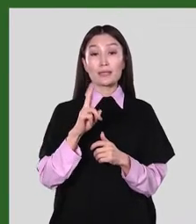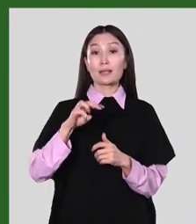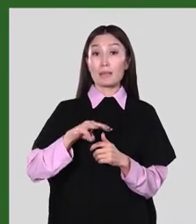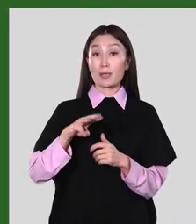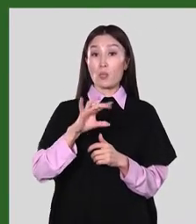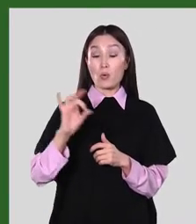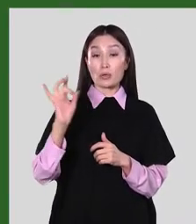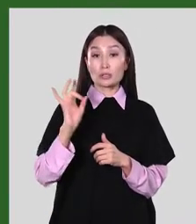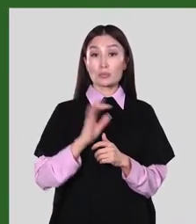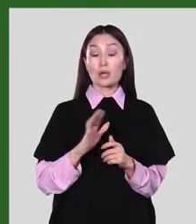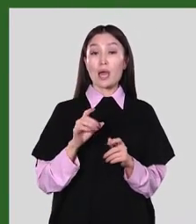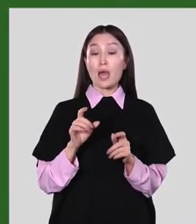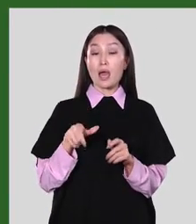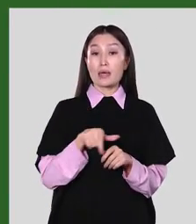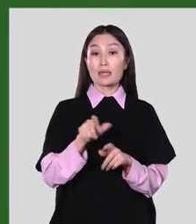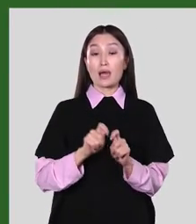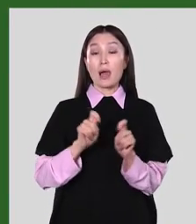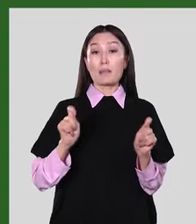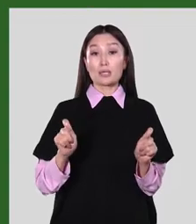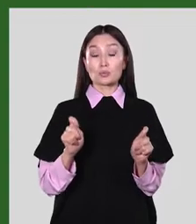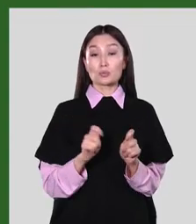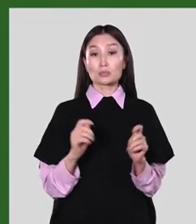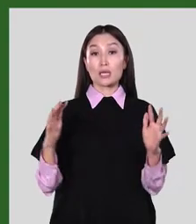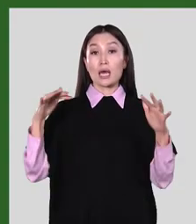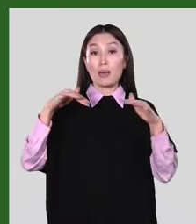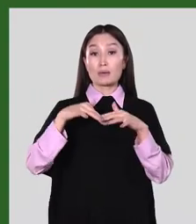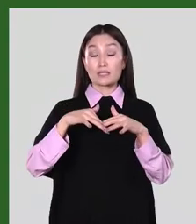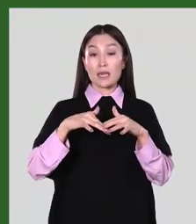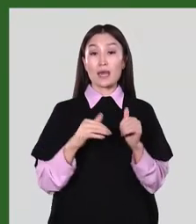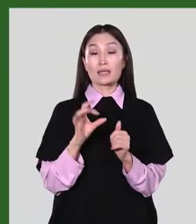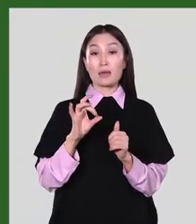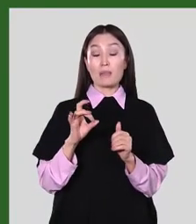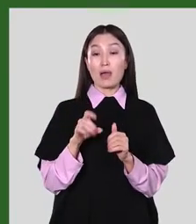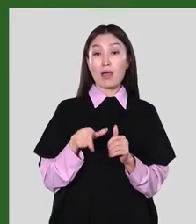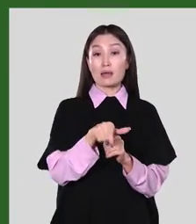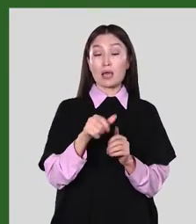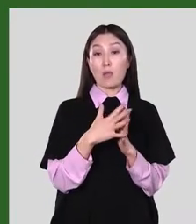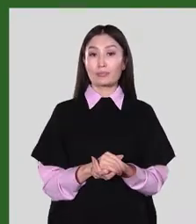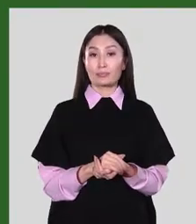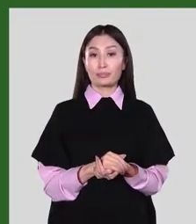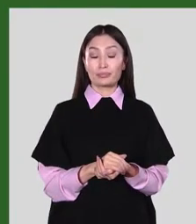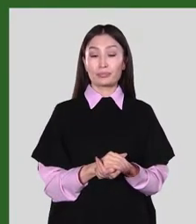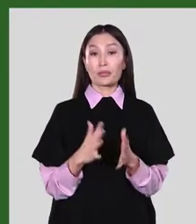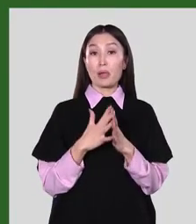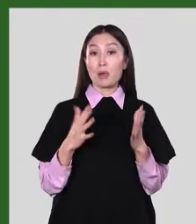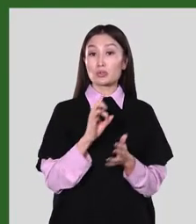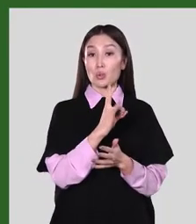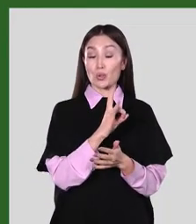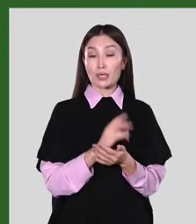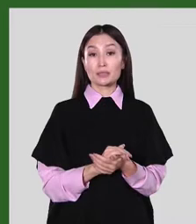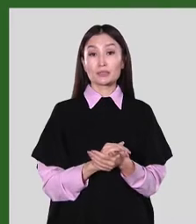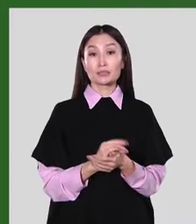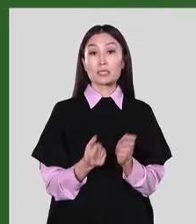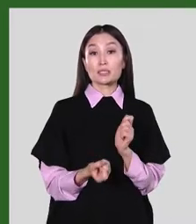река образуется слиянием рек большой нарын и малый нарын большой нарын